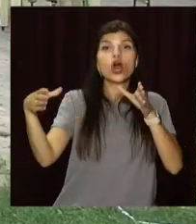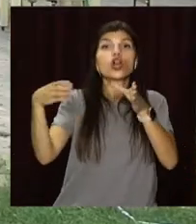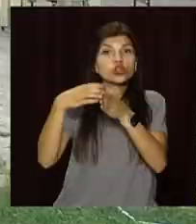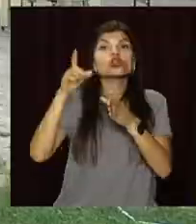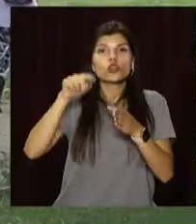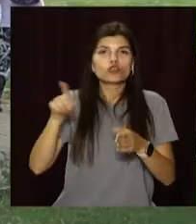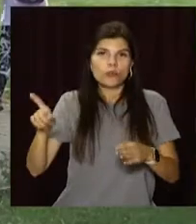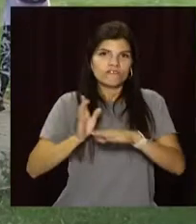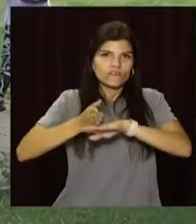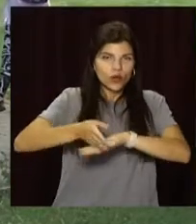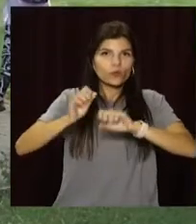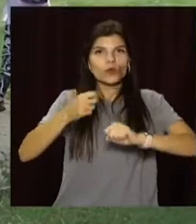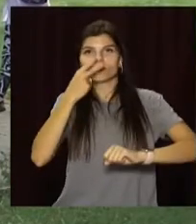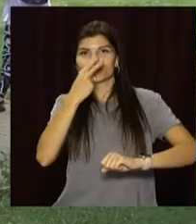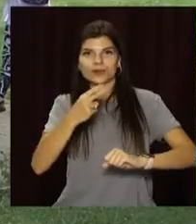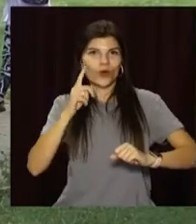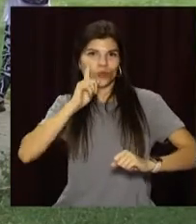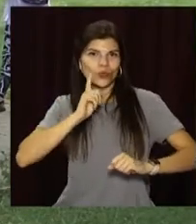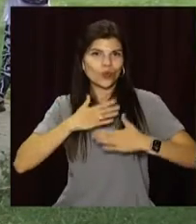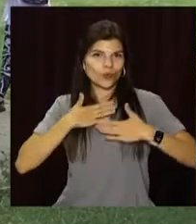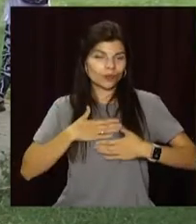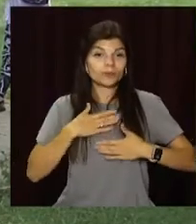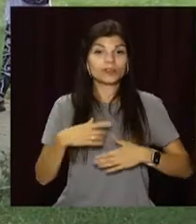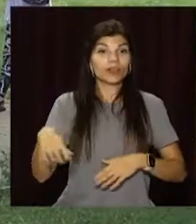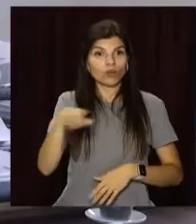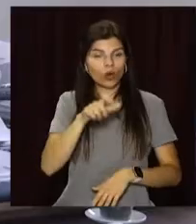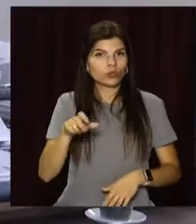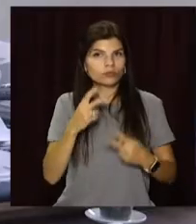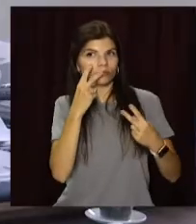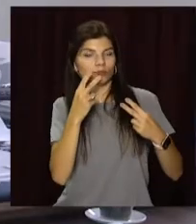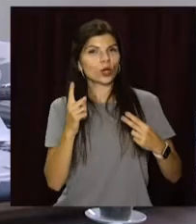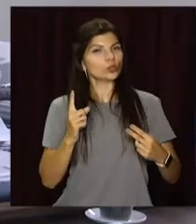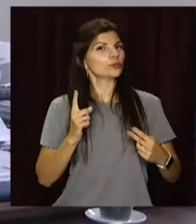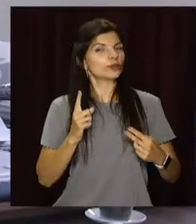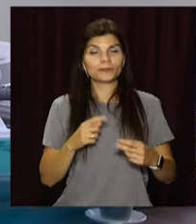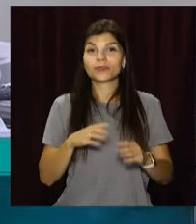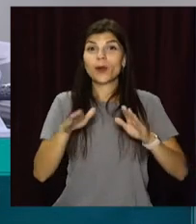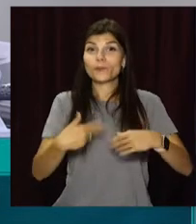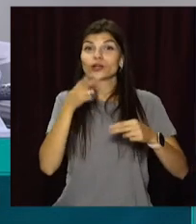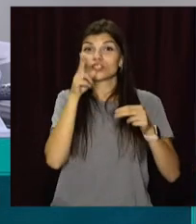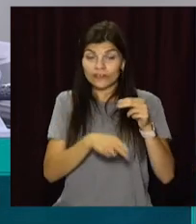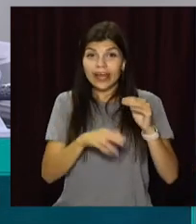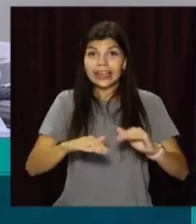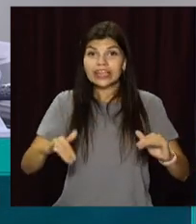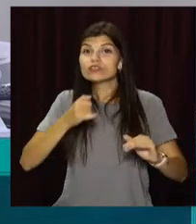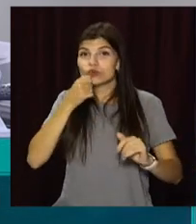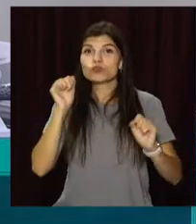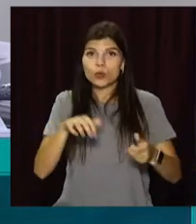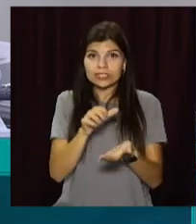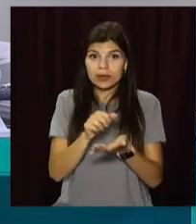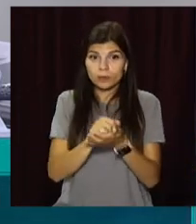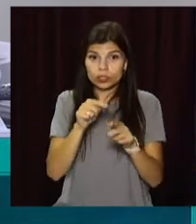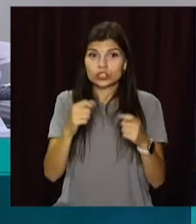селища, тож на завершення будівельних робіт з нетерпінням чекає уся громада. Після завершення діти і дорослі зможуть